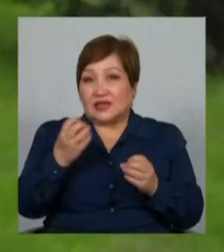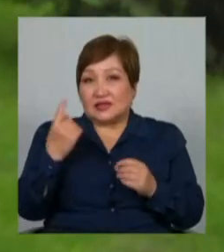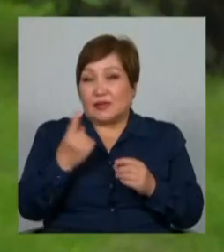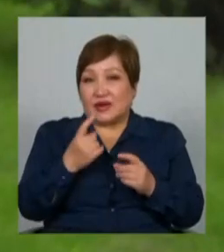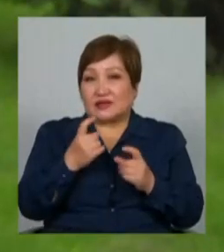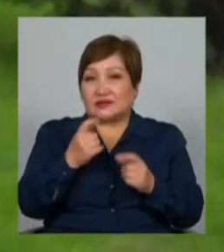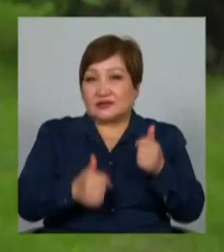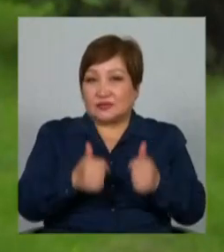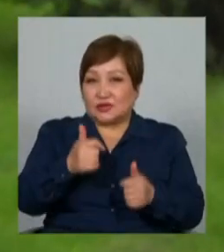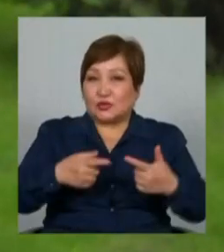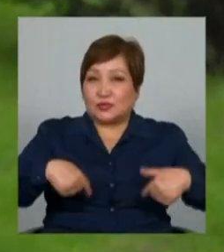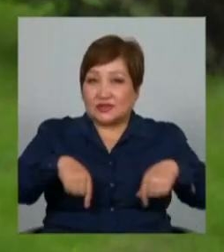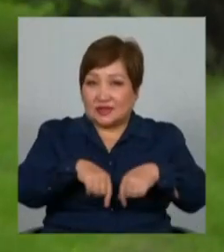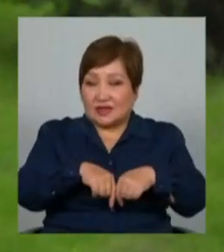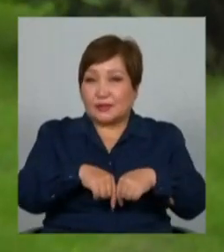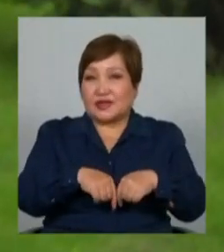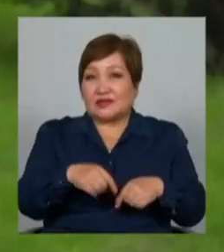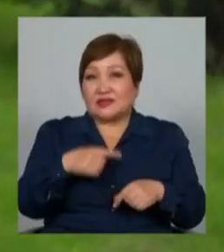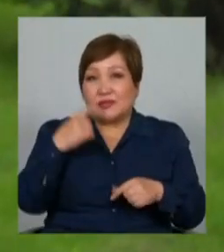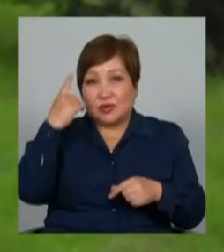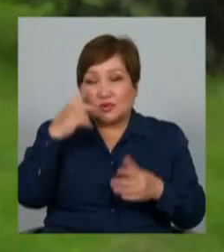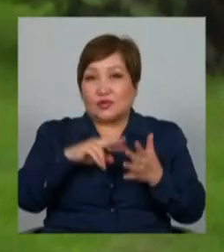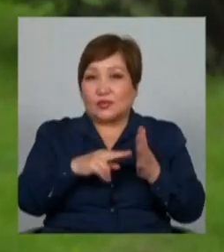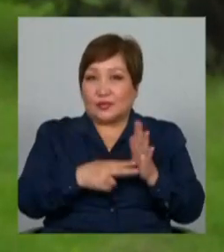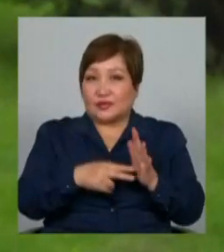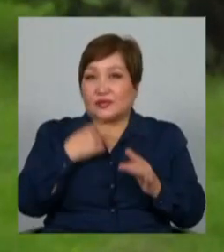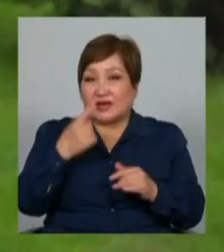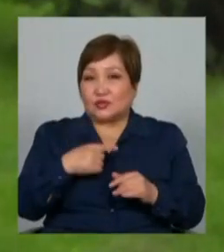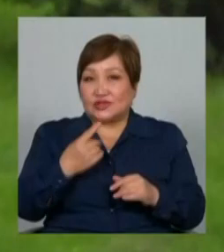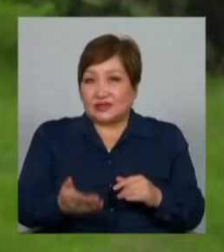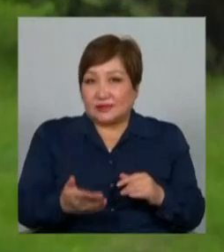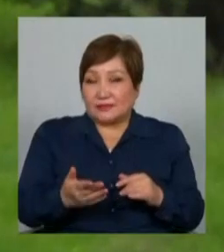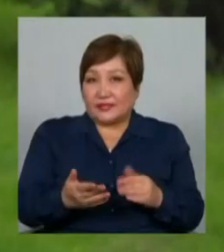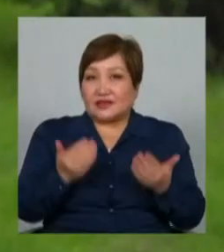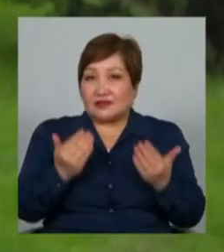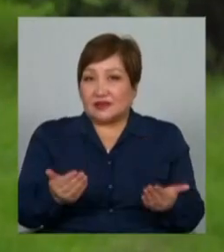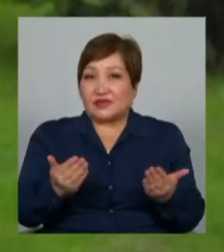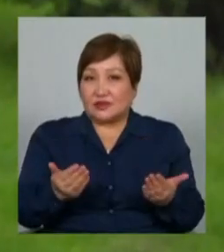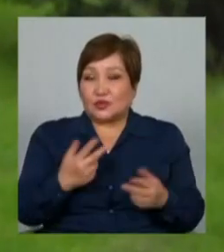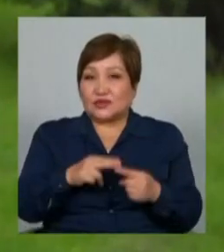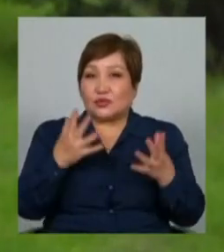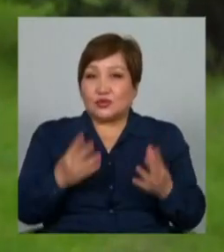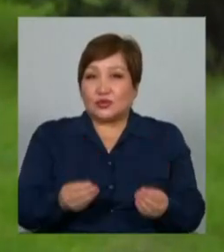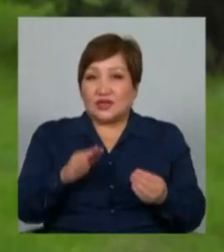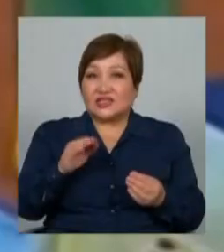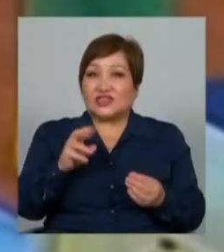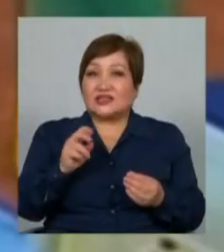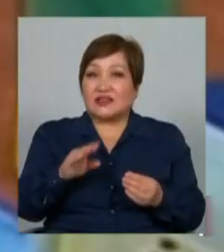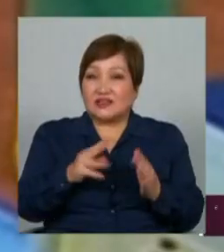ұйымдастырамын, соны істеуді ойлап жүрмін деп айтушы еді. Енді не бүгінгі күні жақсылық 70-ке келіп